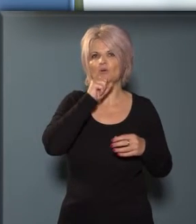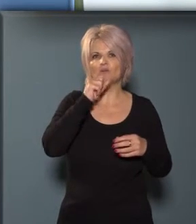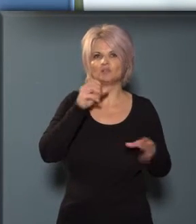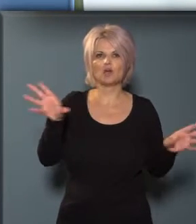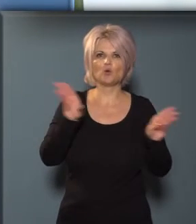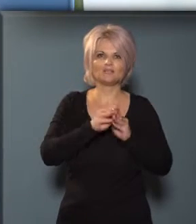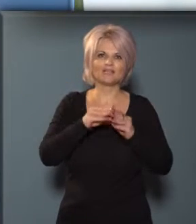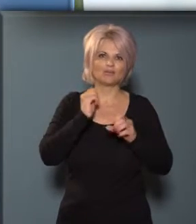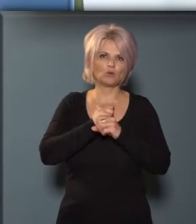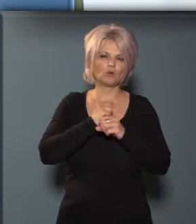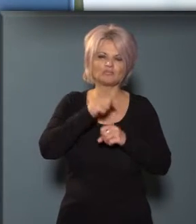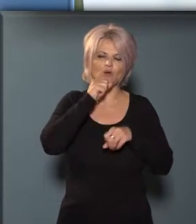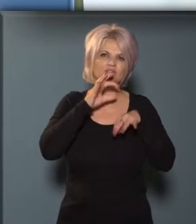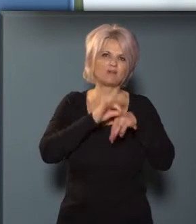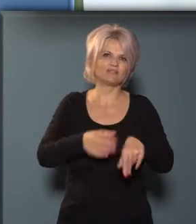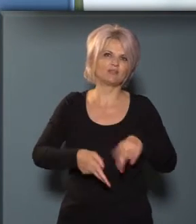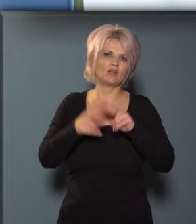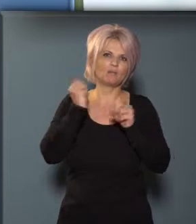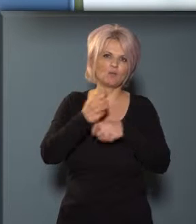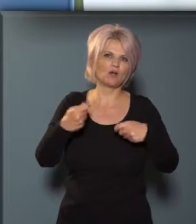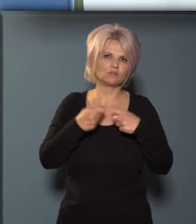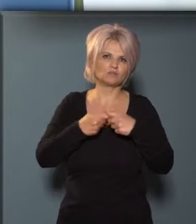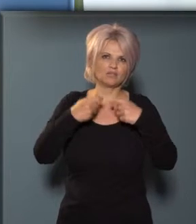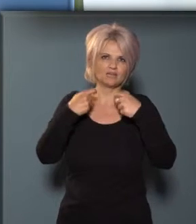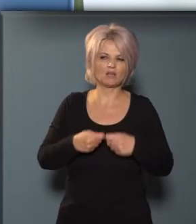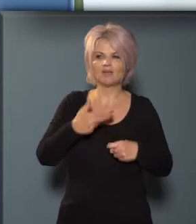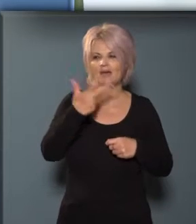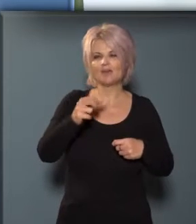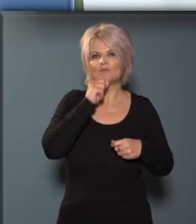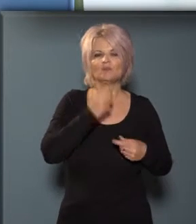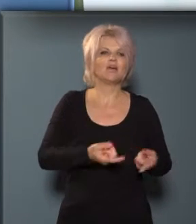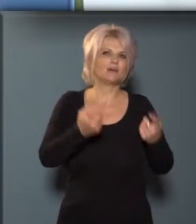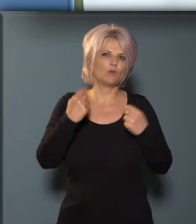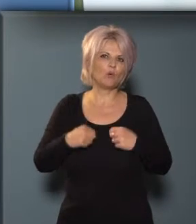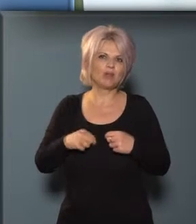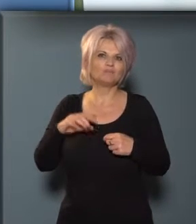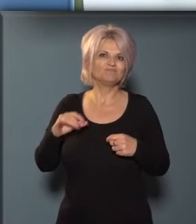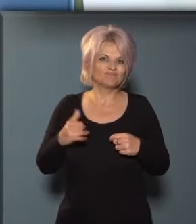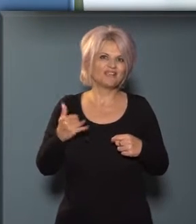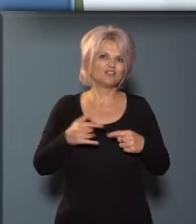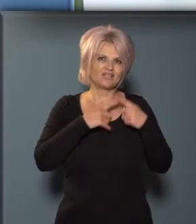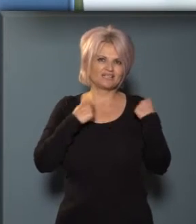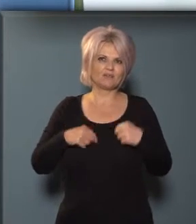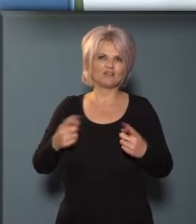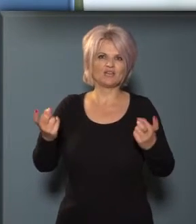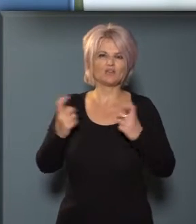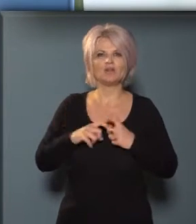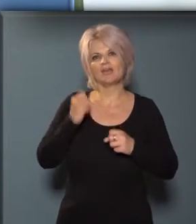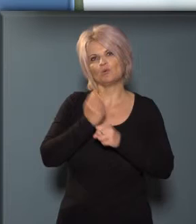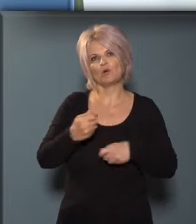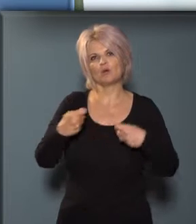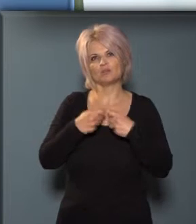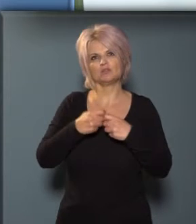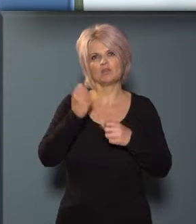óvodavezetők segítenek, ugye a munkaközösségi tagok a három óvodából kerülnek ki, és hát szívesen jönnek a munkaközösségbe a